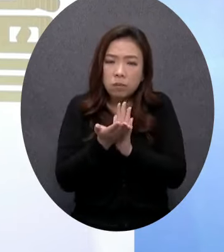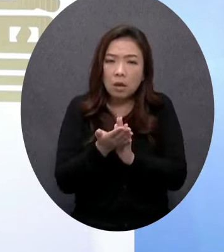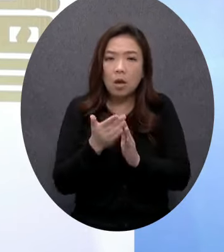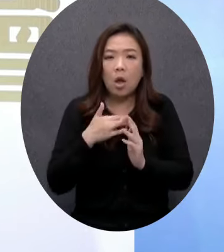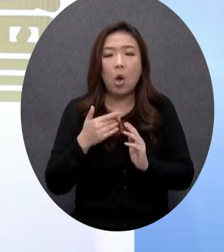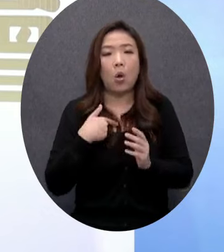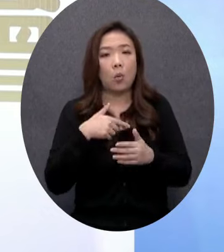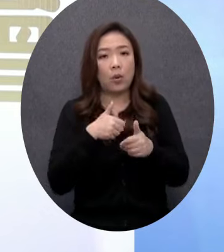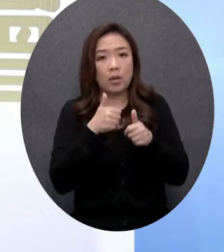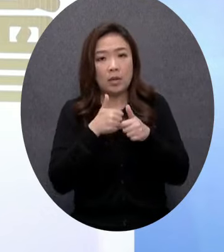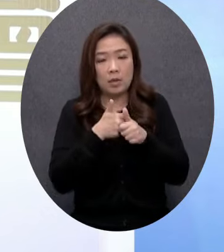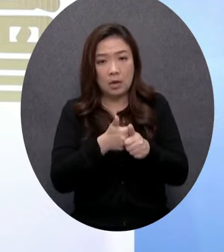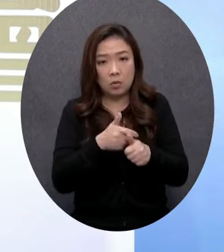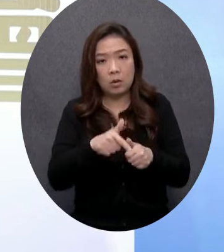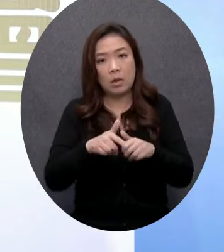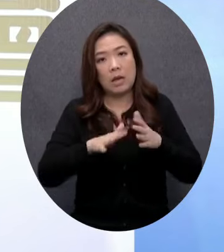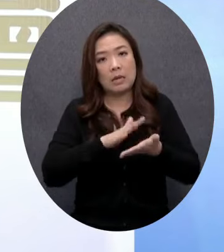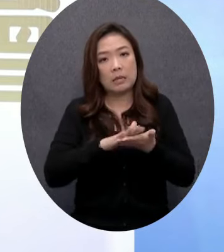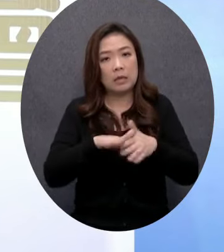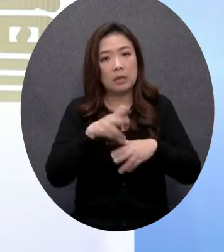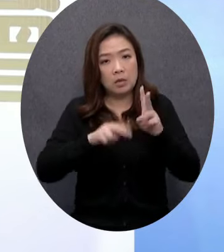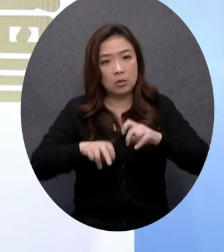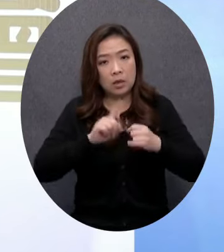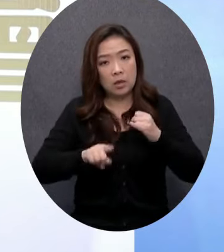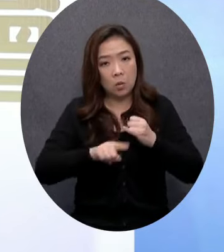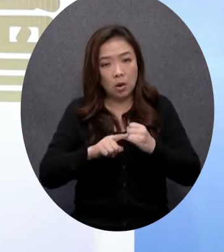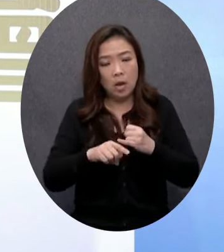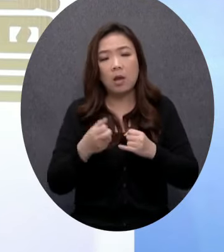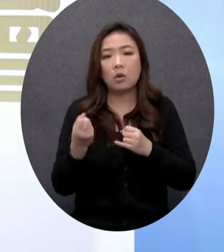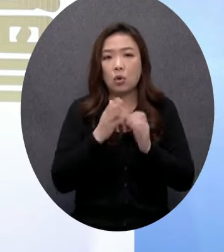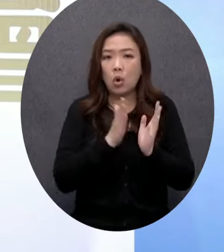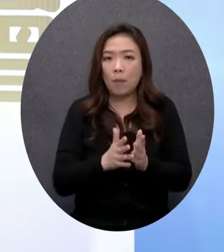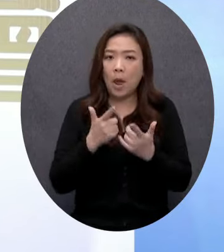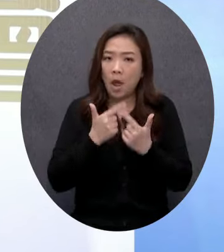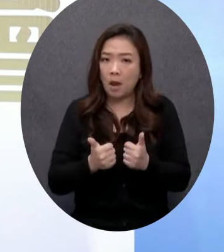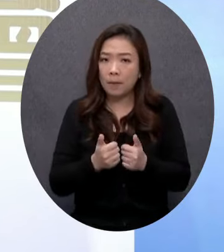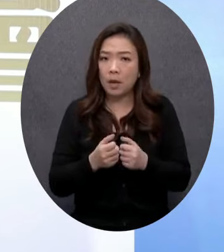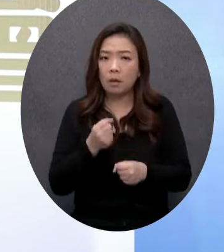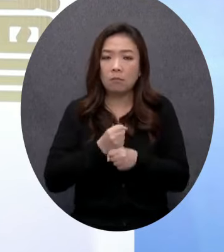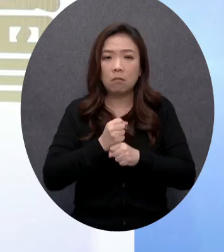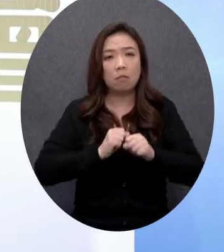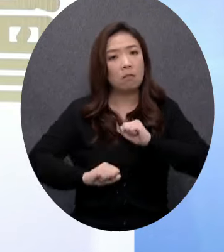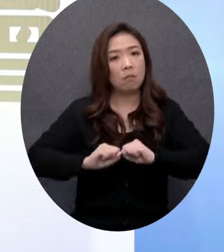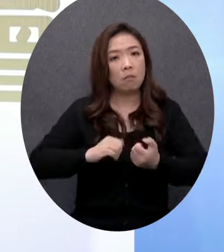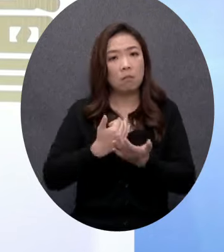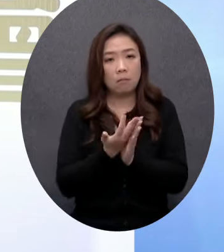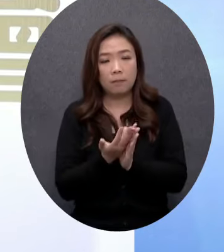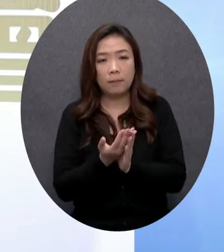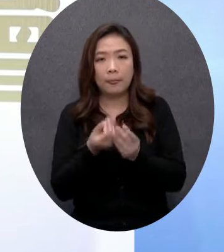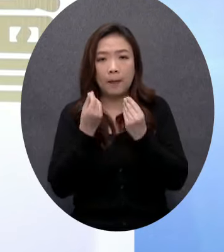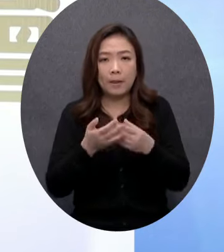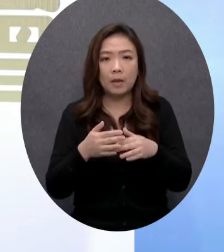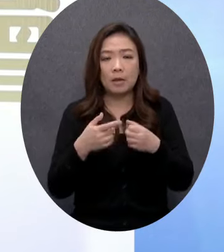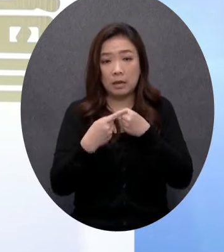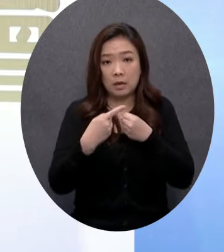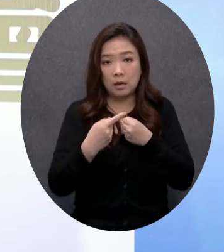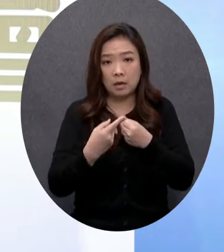果呢，是會採取適當的行動，去讓第一我們所有人都要明